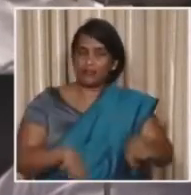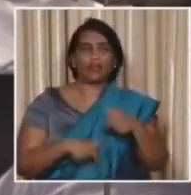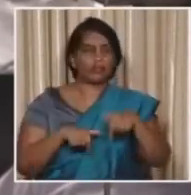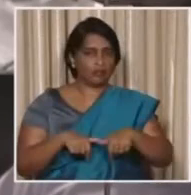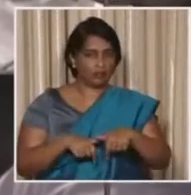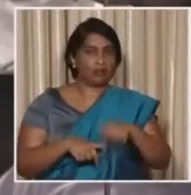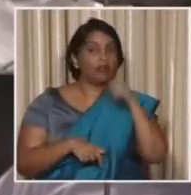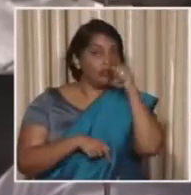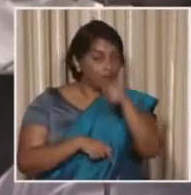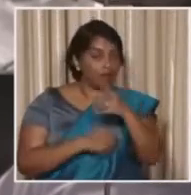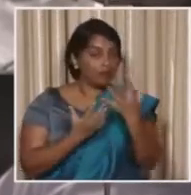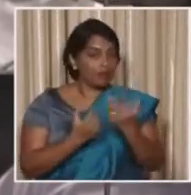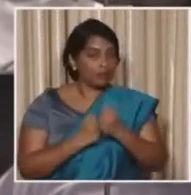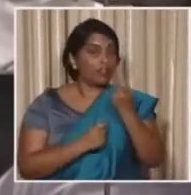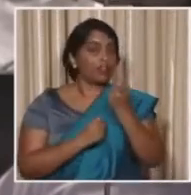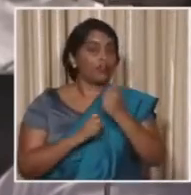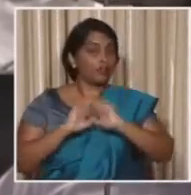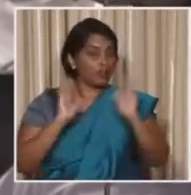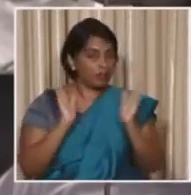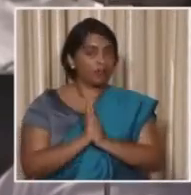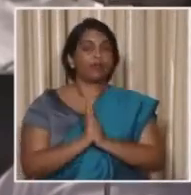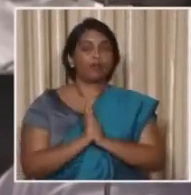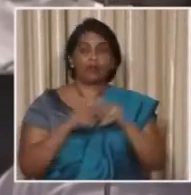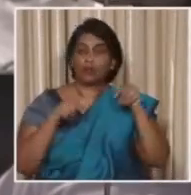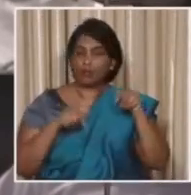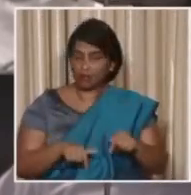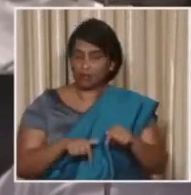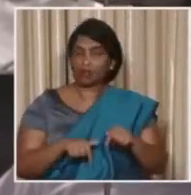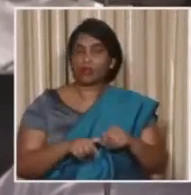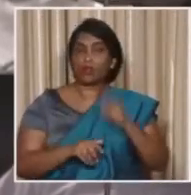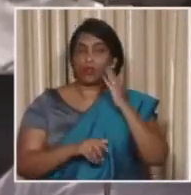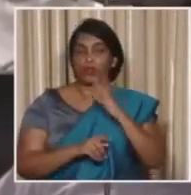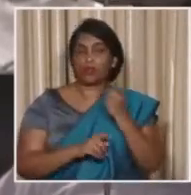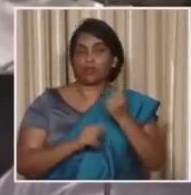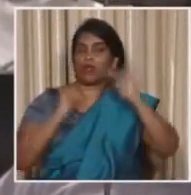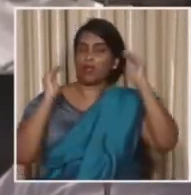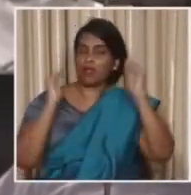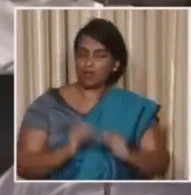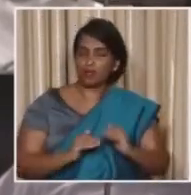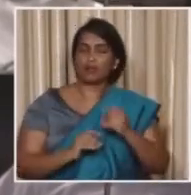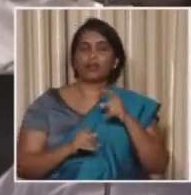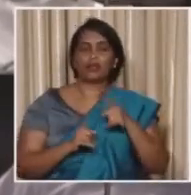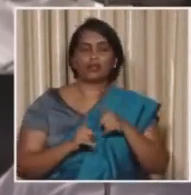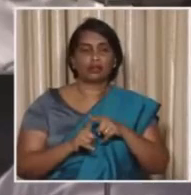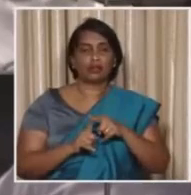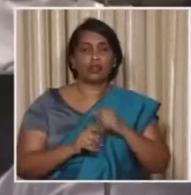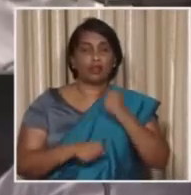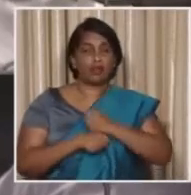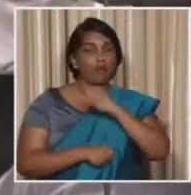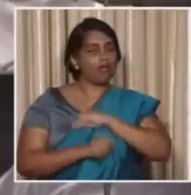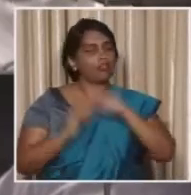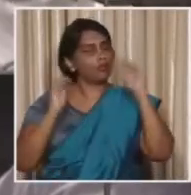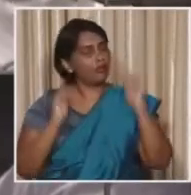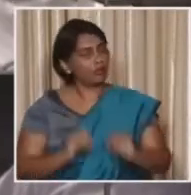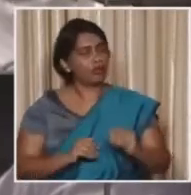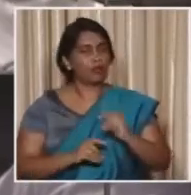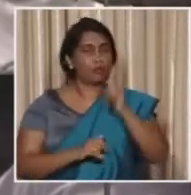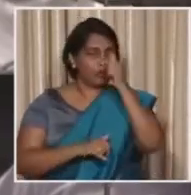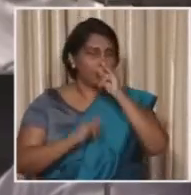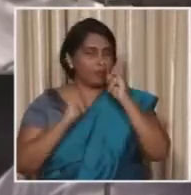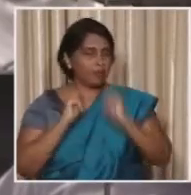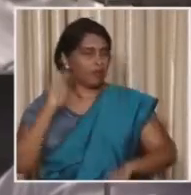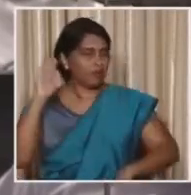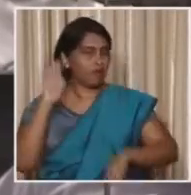විට. තමුන්නාසලා බාරගත් ආර්ථිකය අද විදේශපත්කම් අඩු වෙලා අද රාජ්‍ය ආදායම් අඩු වෙලා දූෂණය